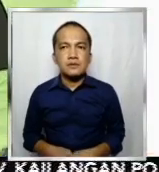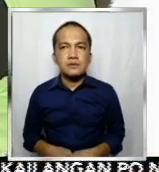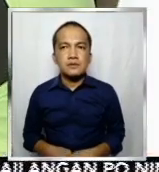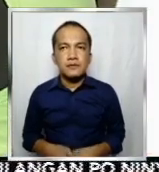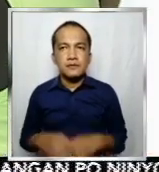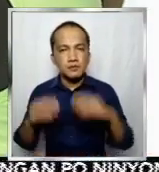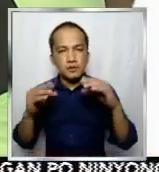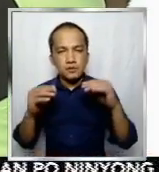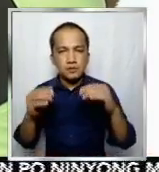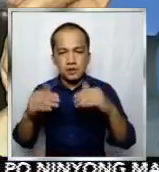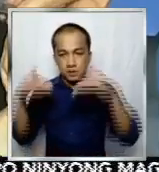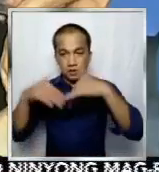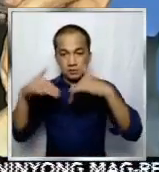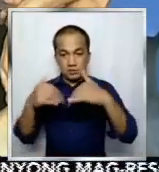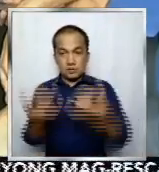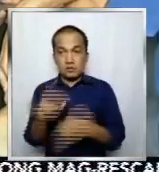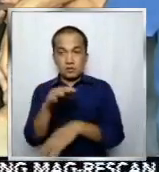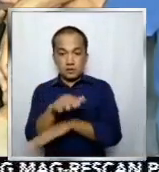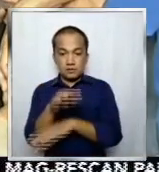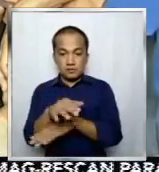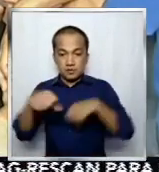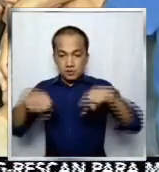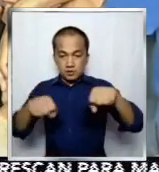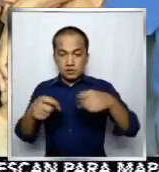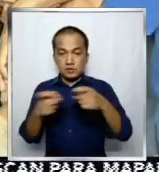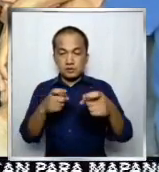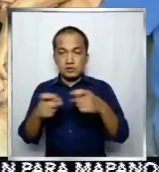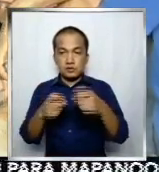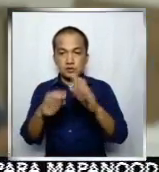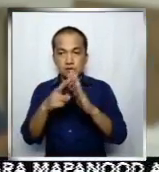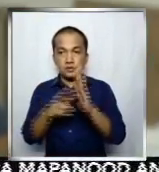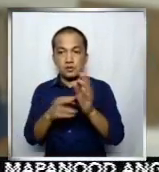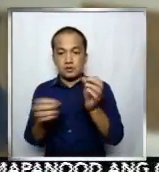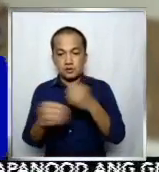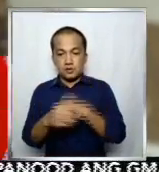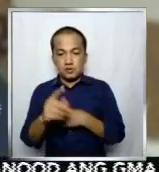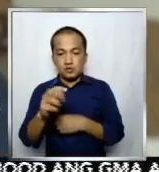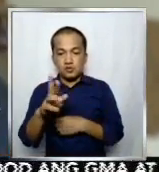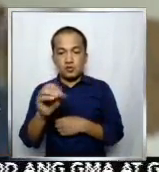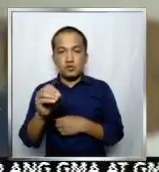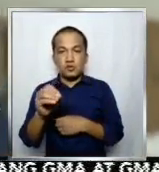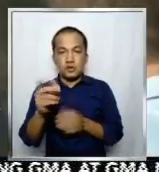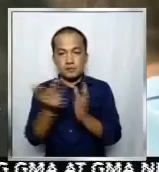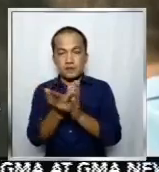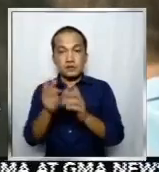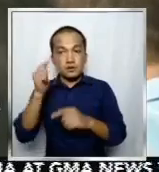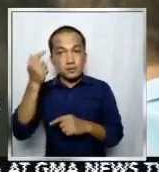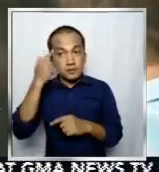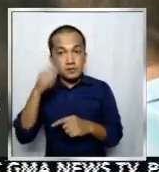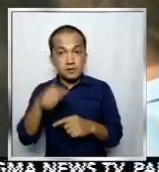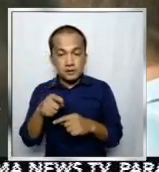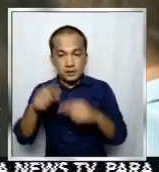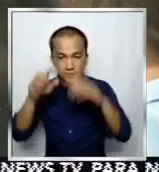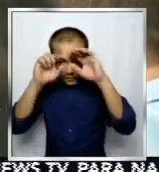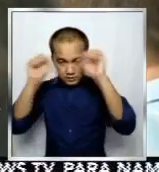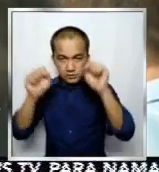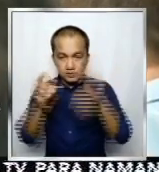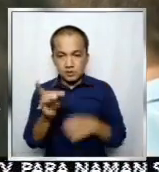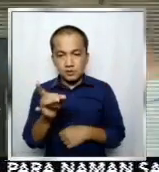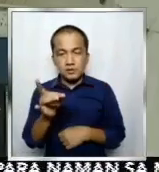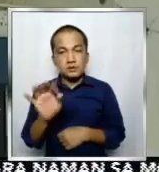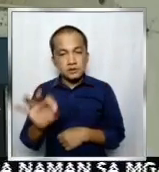Pinulong ngayong hapon ng Tricycle Operation and Regulation Office o TORO ng Pasig City Government ang mga presidente ng 89 na TODA sa